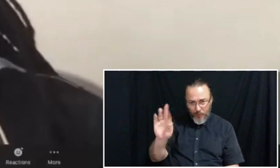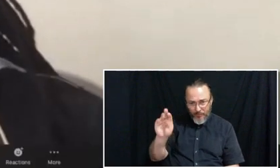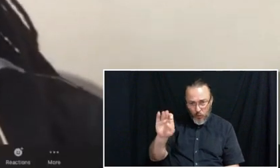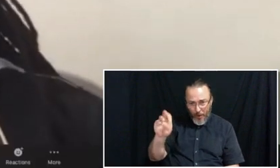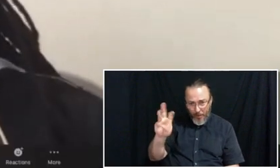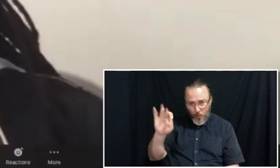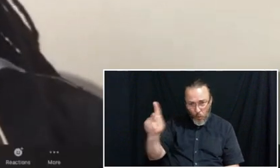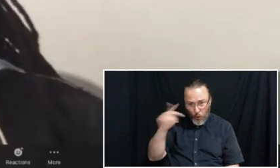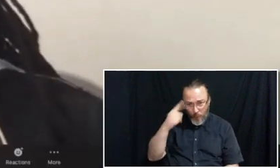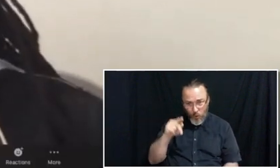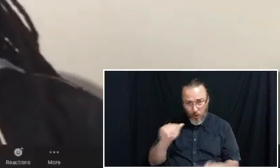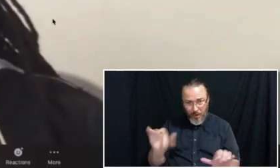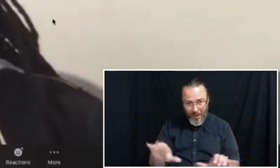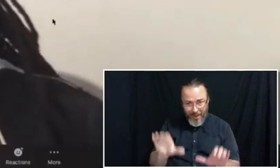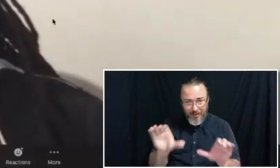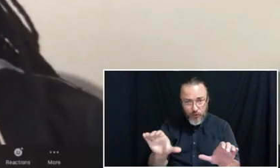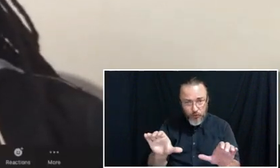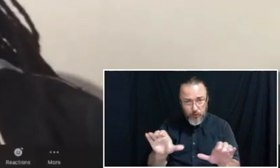Le cadre